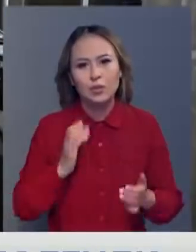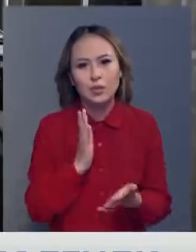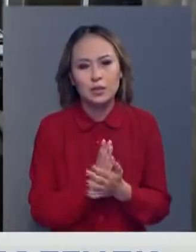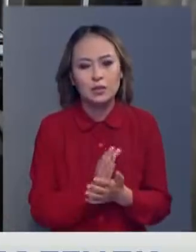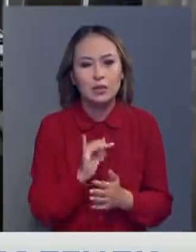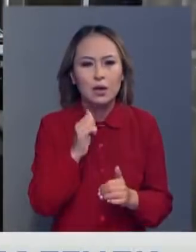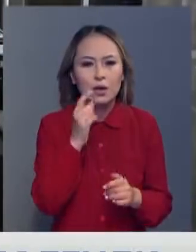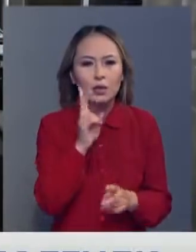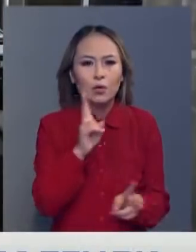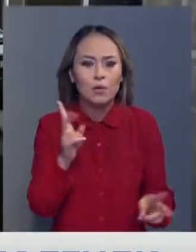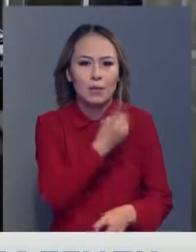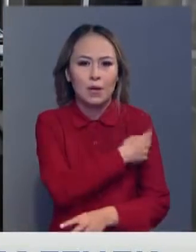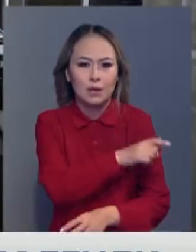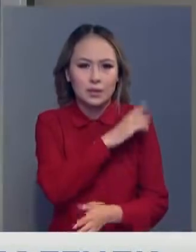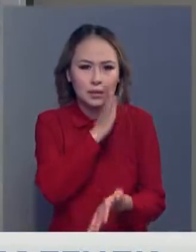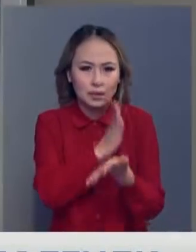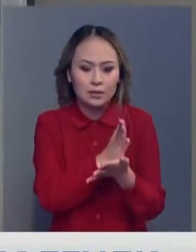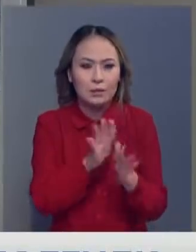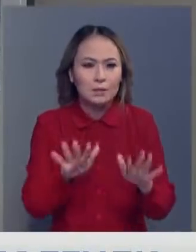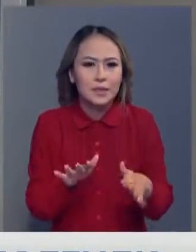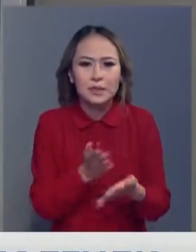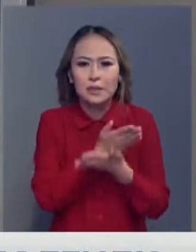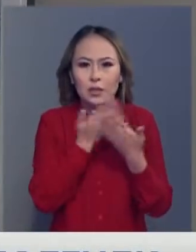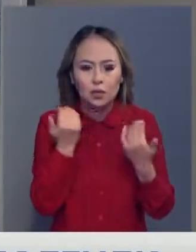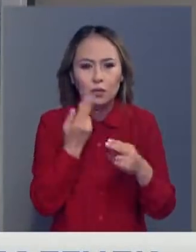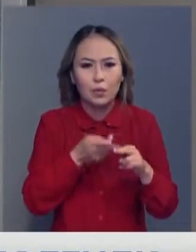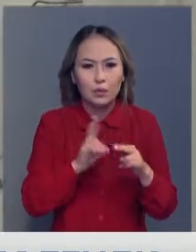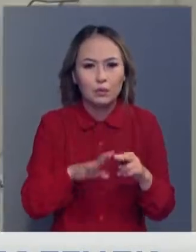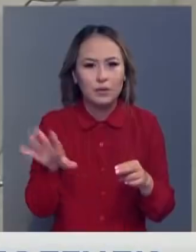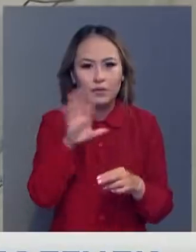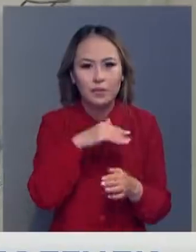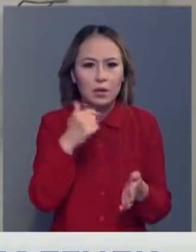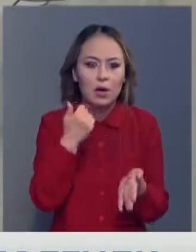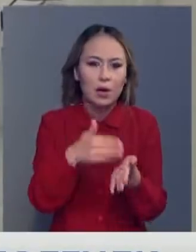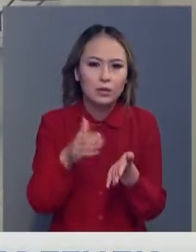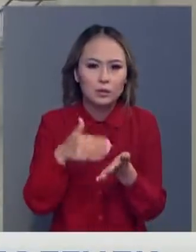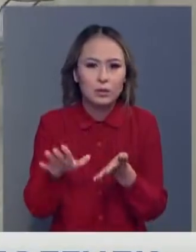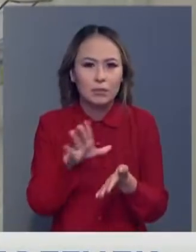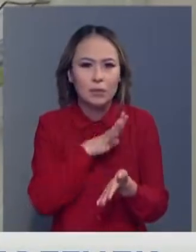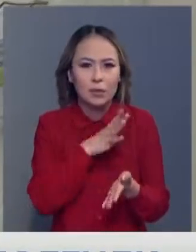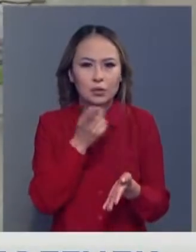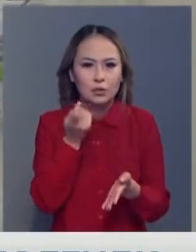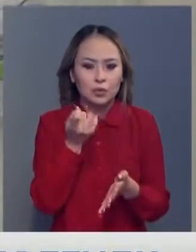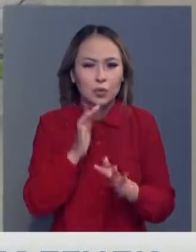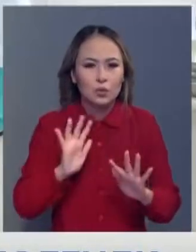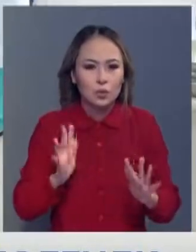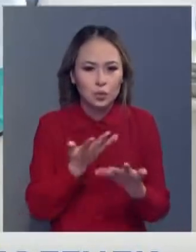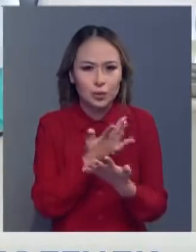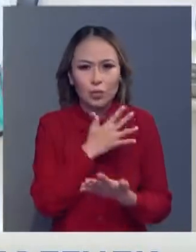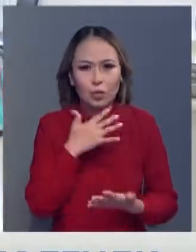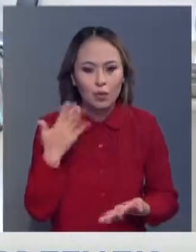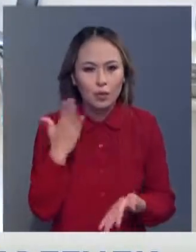Кейбір ауруханада тіпті орын жоқ. Соның кесіріне науқастарда қабылдамай жатқан жайттар кейінгі кезде тіркеле бастады.